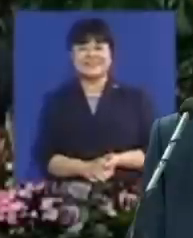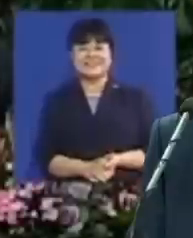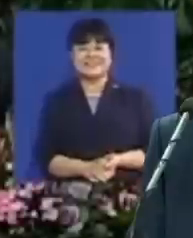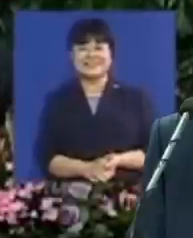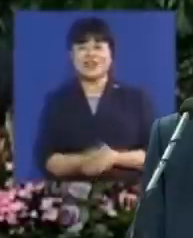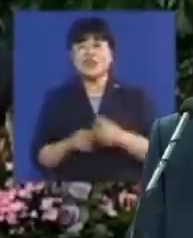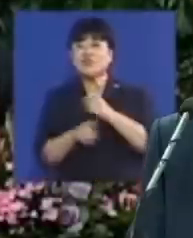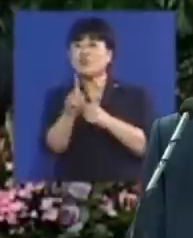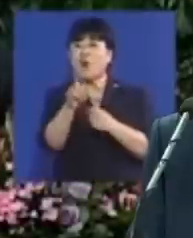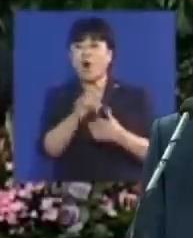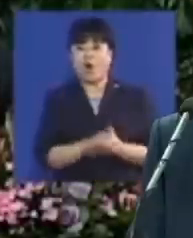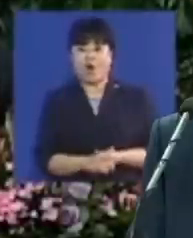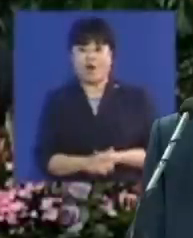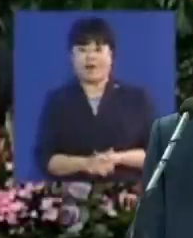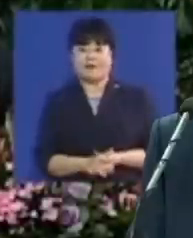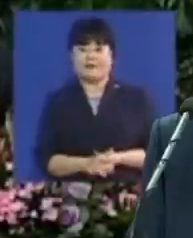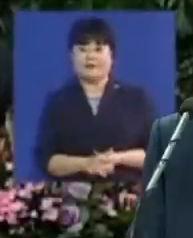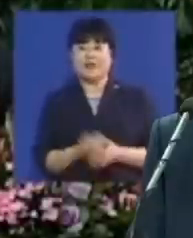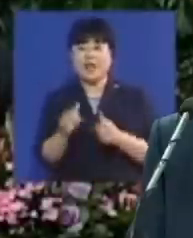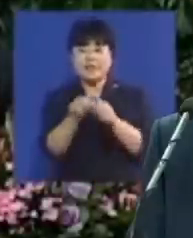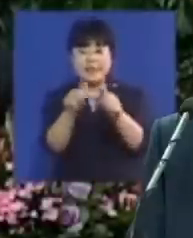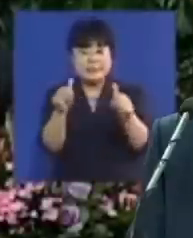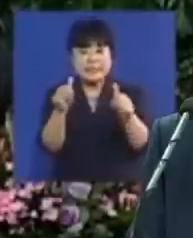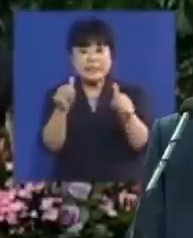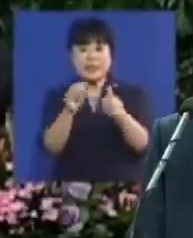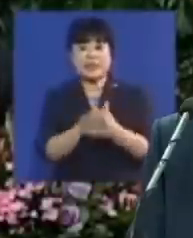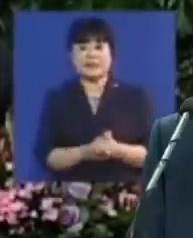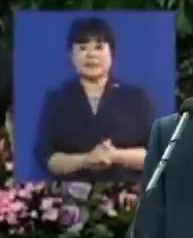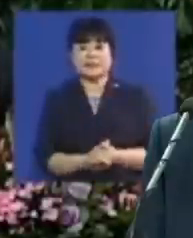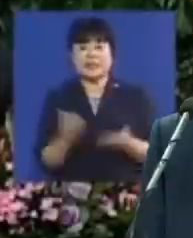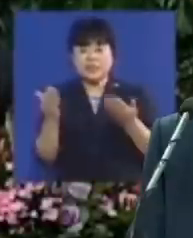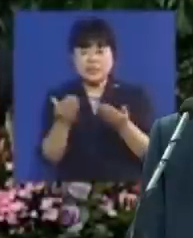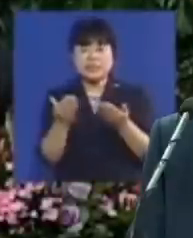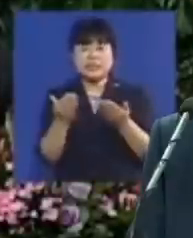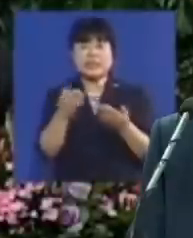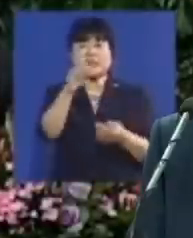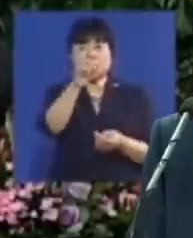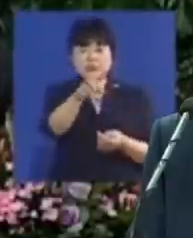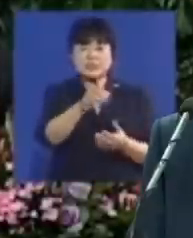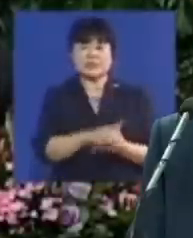왜 그러냐? 남자들은 직장에서